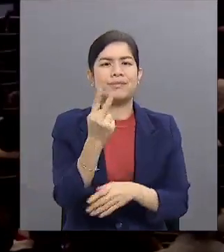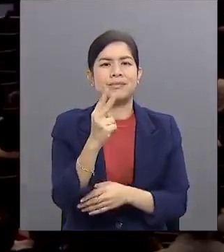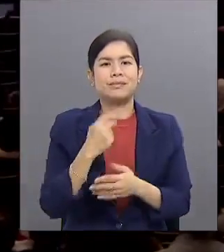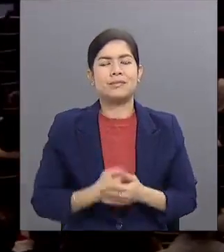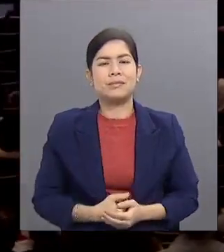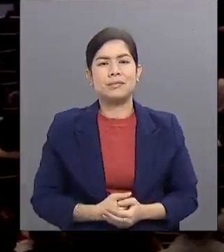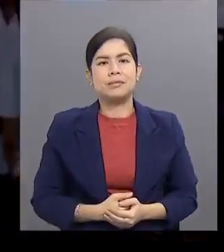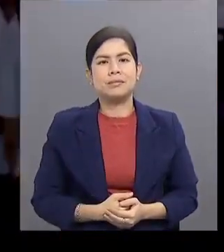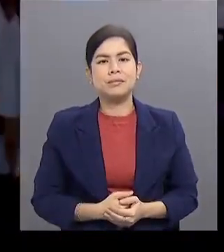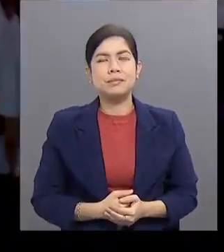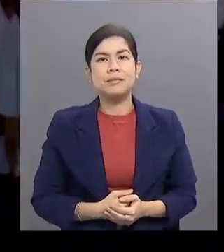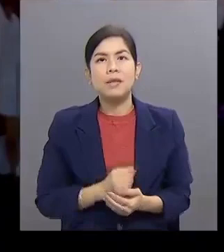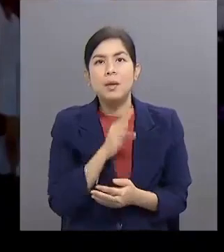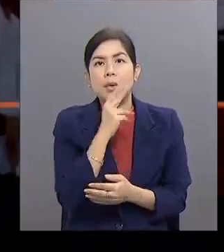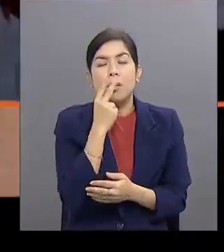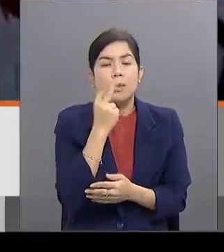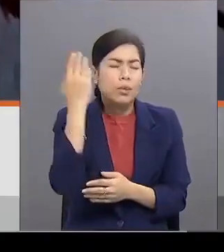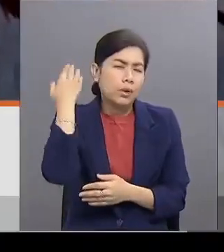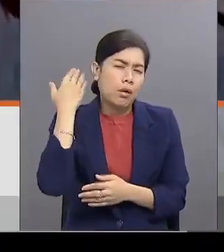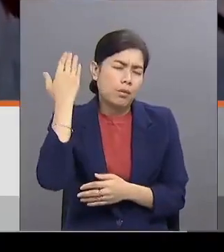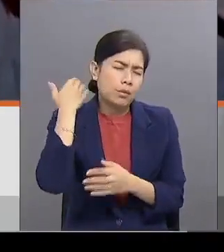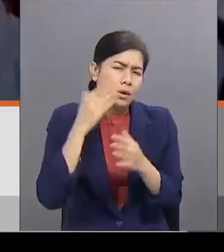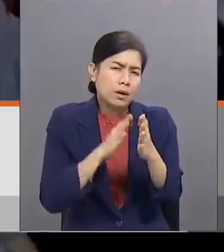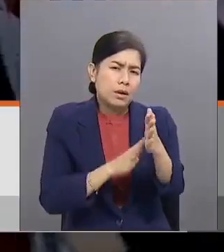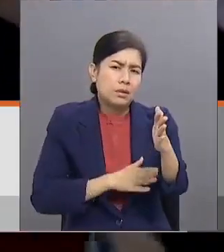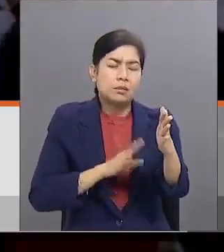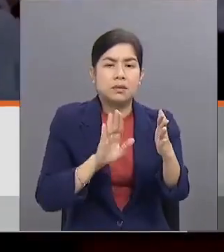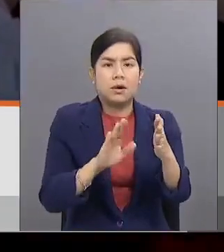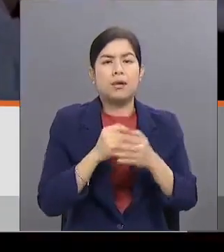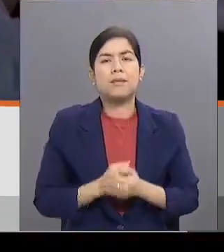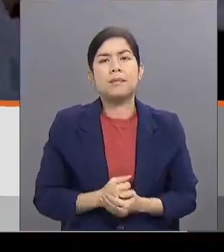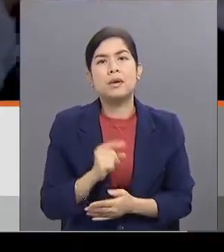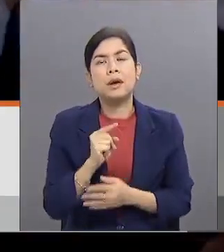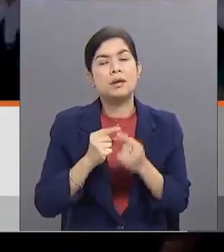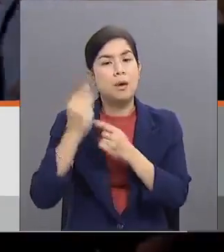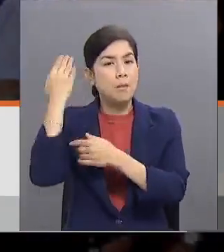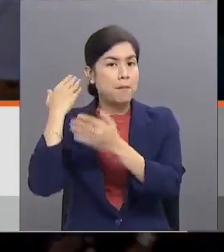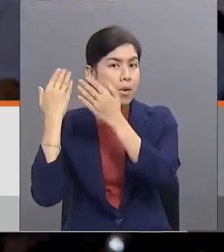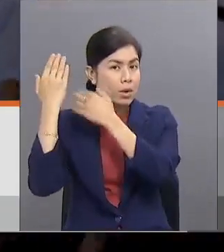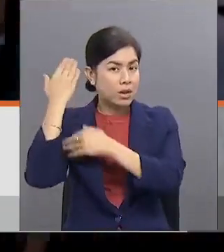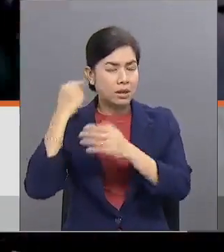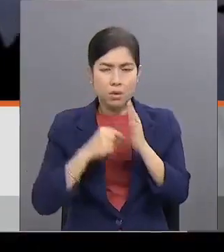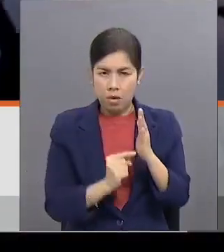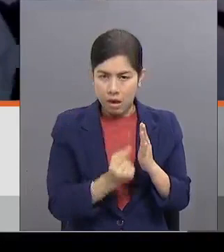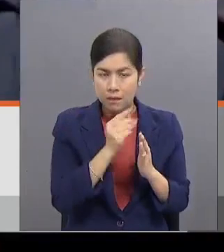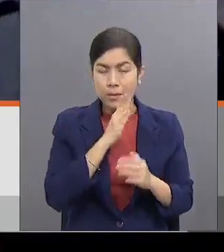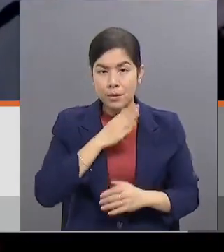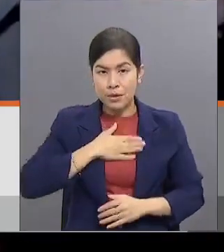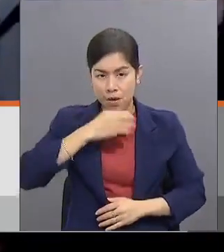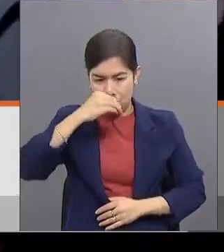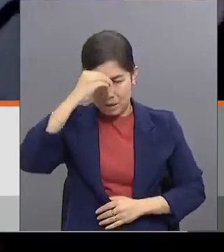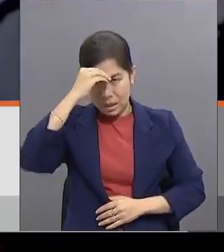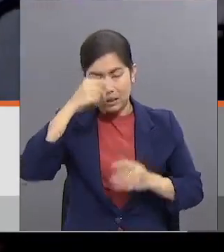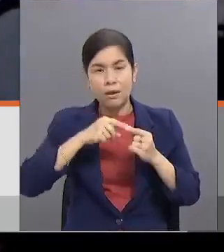ถ้าเกิดว่าเราย้อนดูไปประวัติศาสตร์นะครับประวัติศาสตร์ของคนเราเริ่มถ้าเกิดเราเรียนประวัติศาสตร์แม่น้ำไท